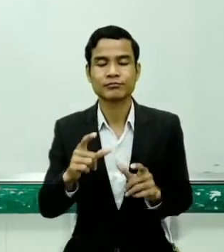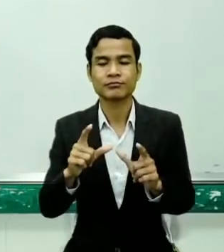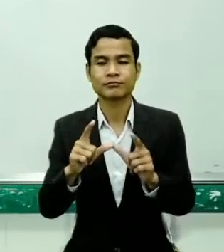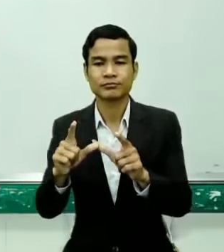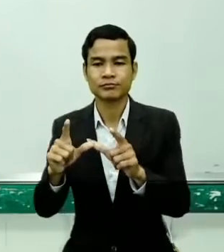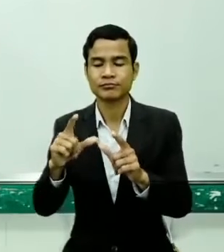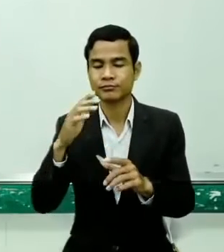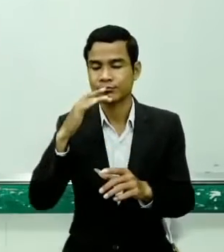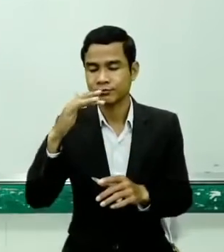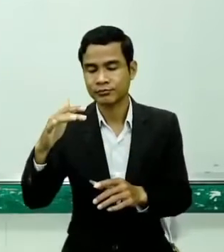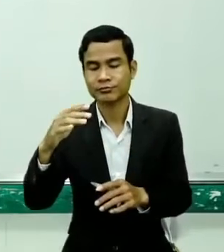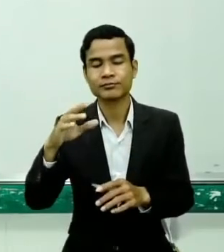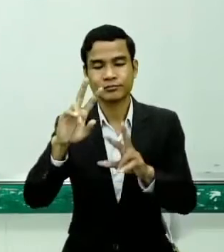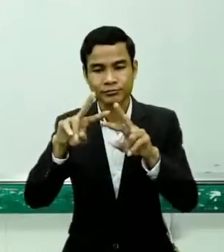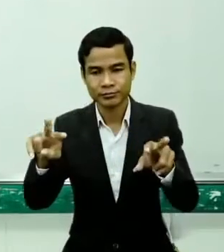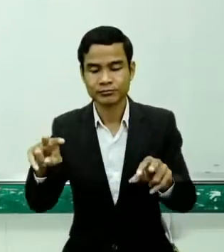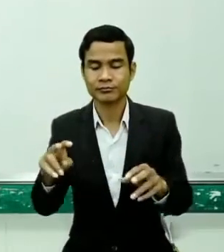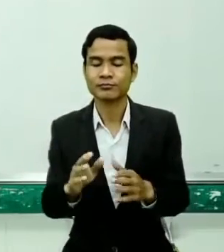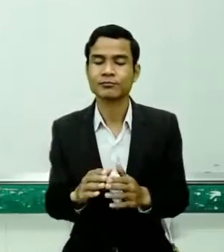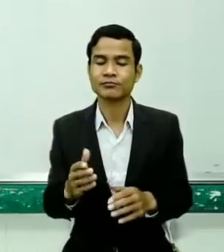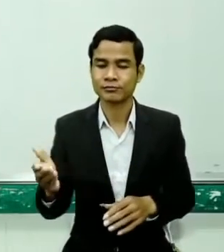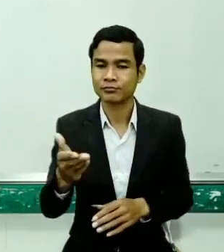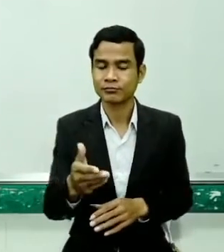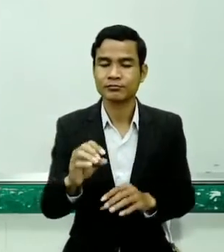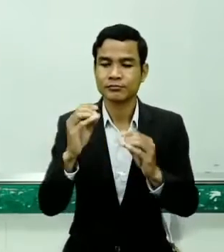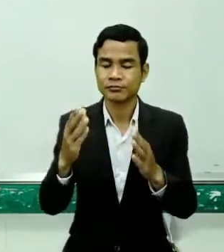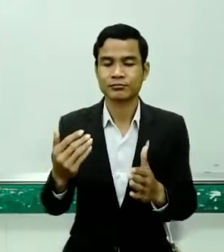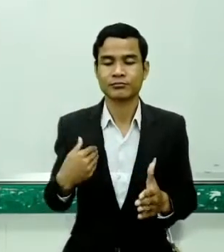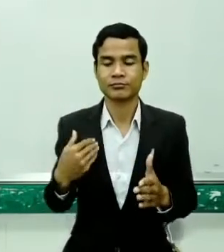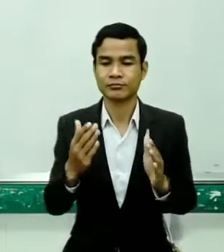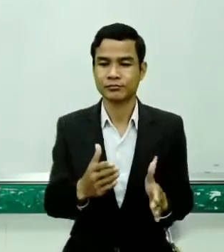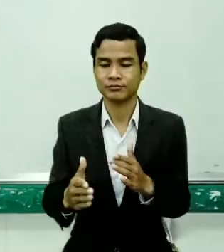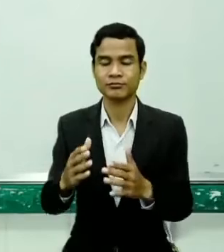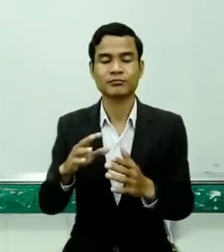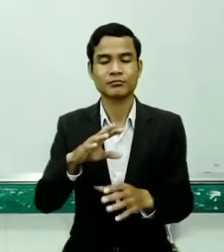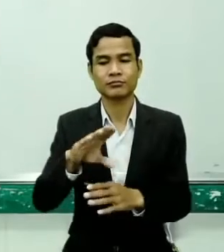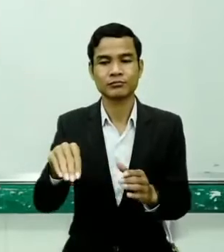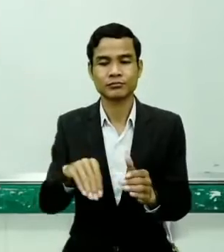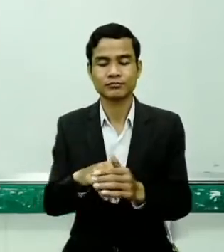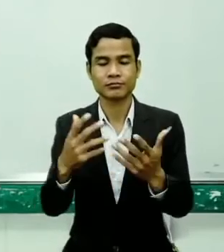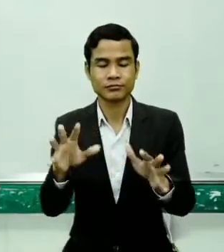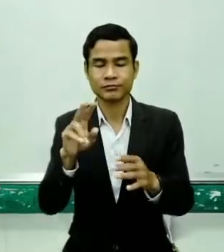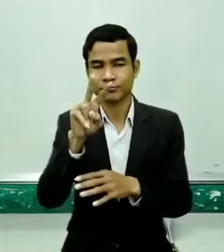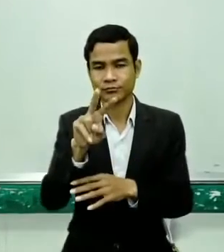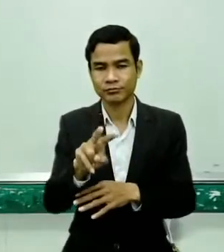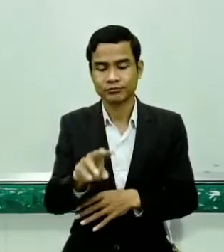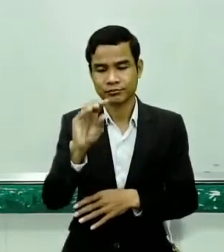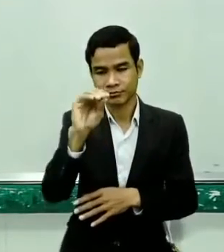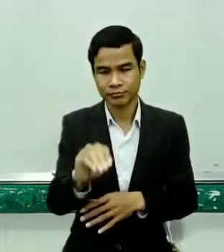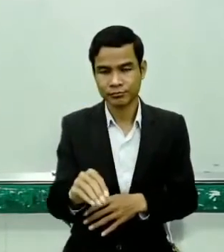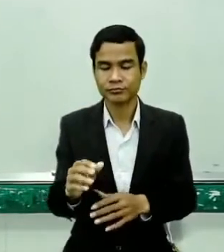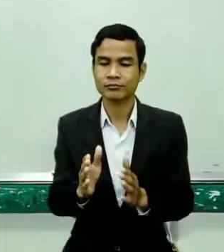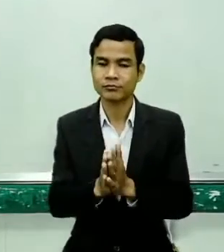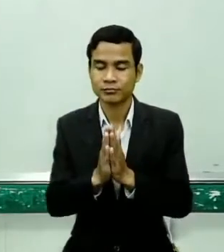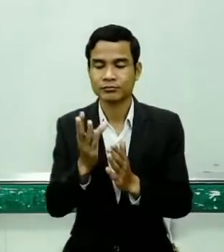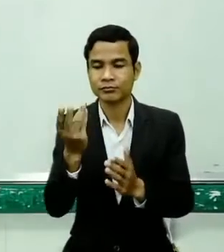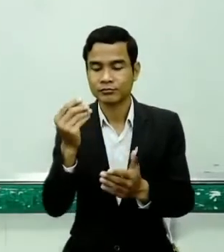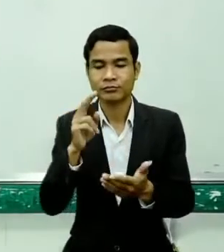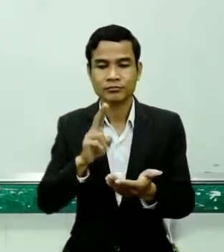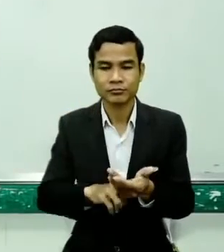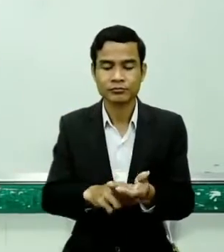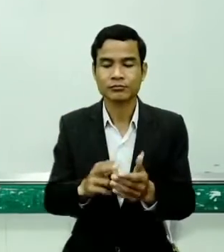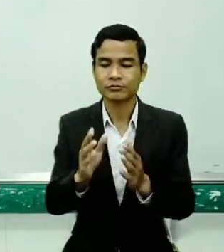nơi xâm một được chứ nè ta ở vậy đây nè khu tìm khu nữ chả nè khu thần xâm lôi tới xông ba mạ